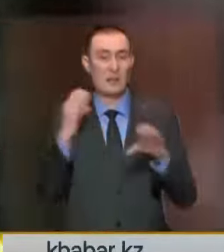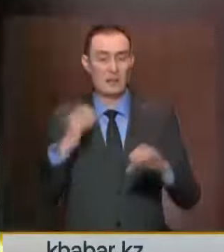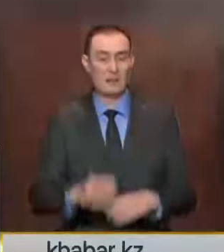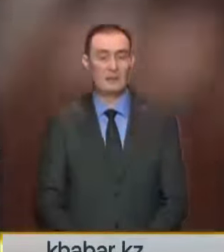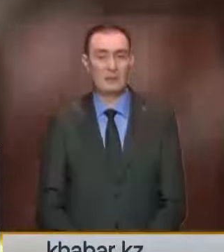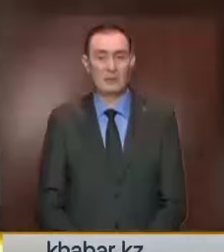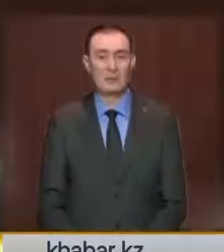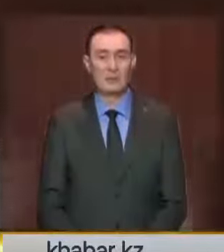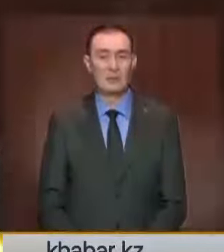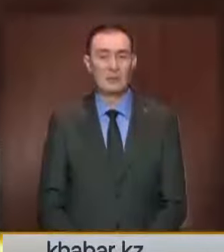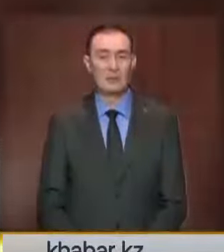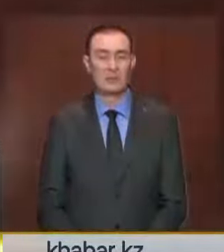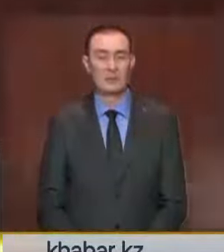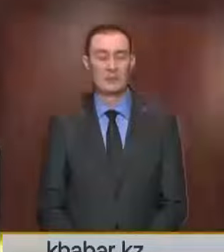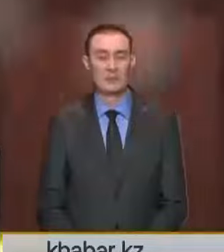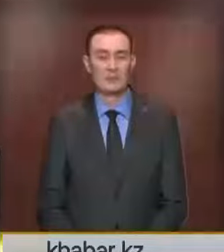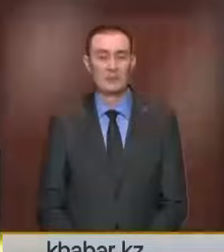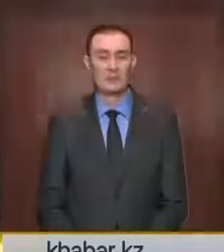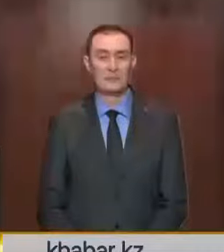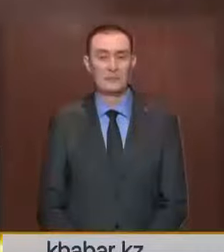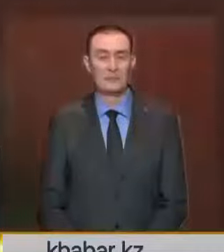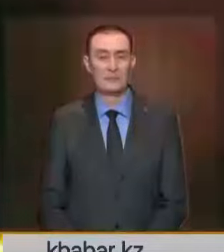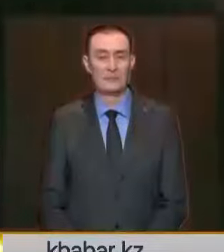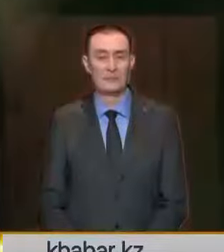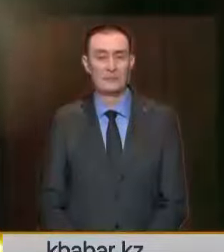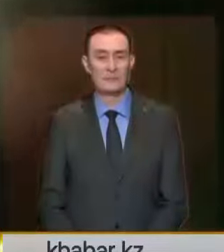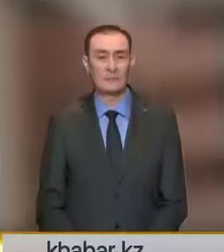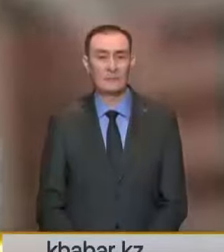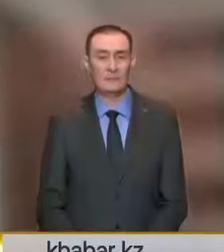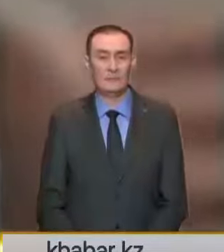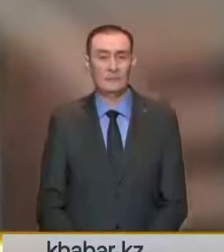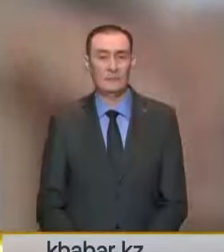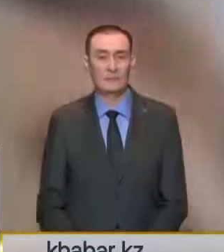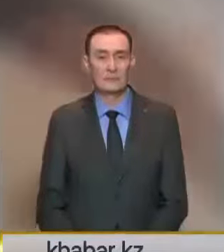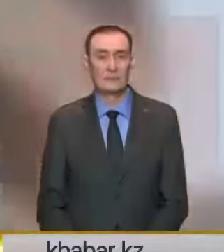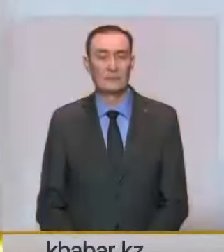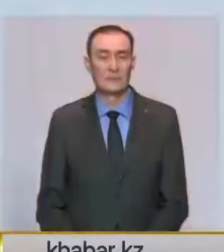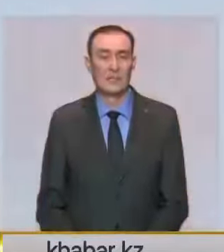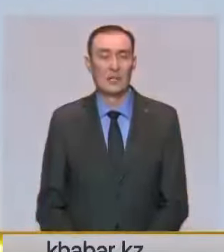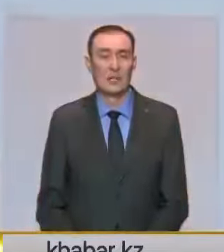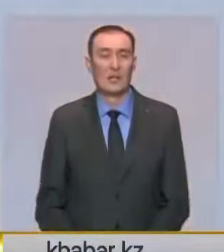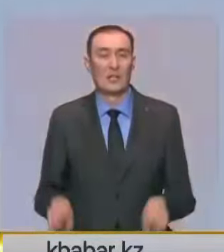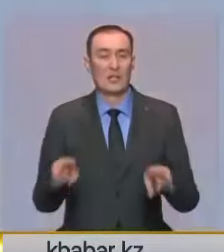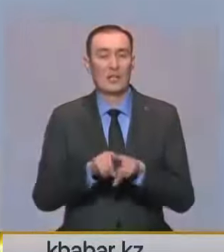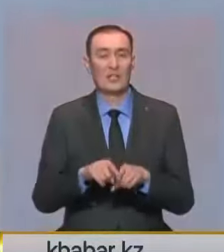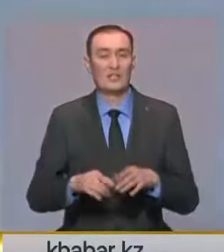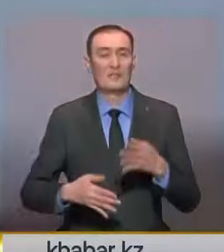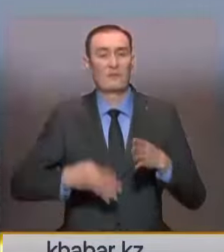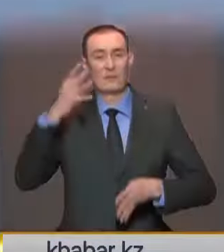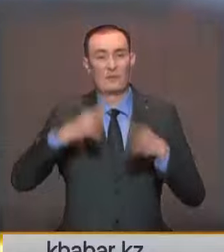Чья машина? Смотрите, с московской мусорка улетела. Летела кровля с высоток.